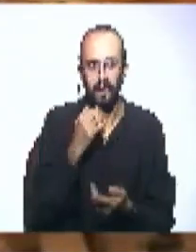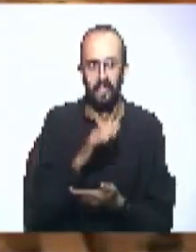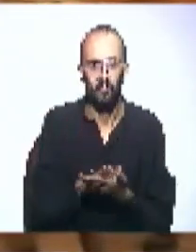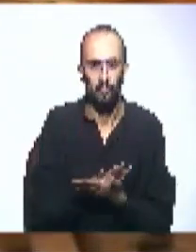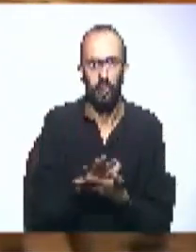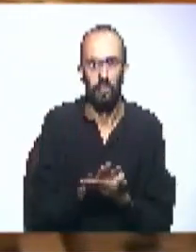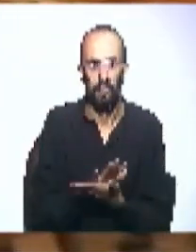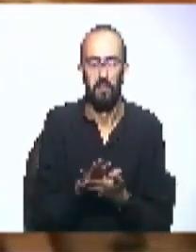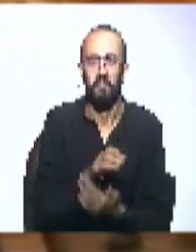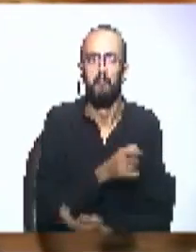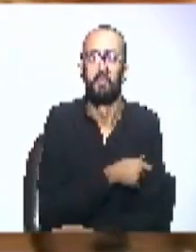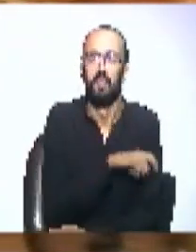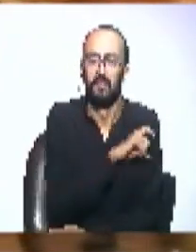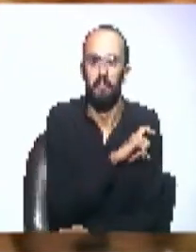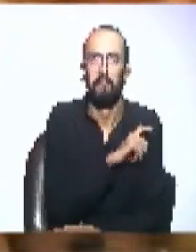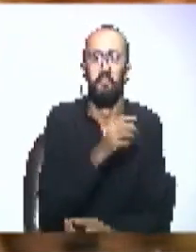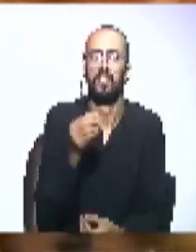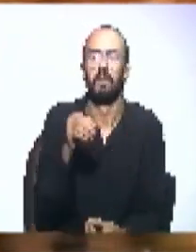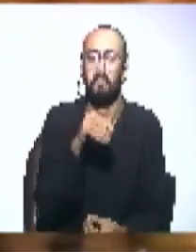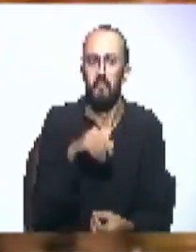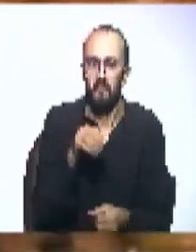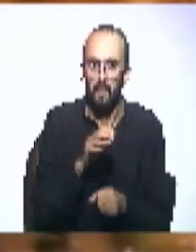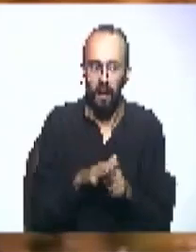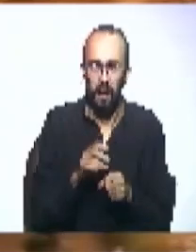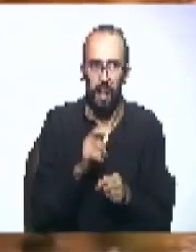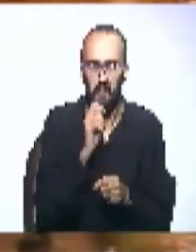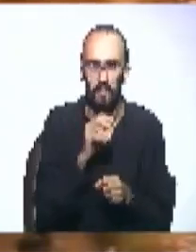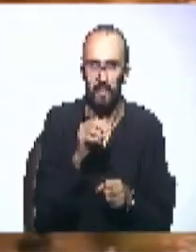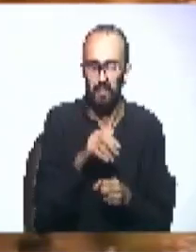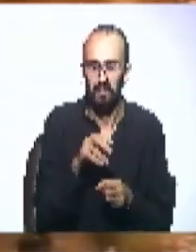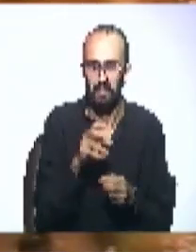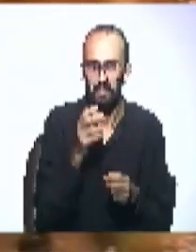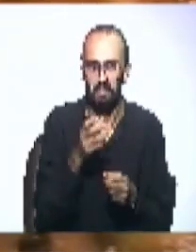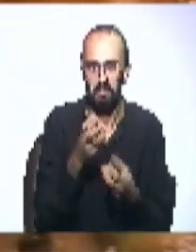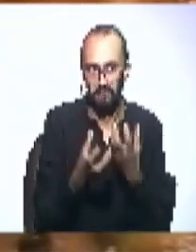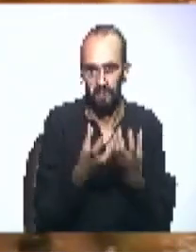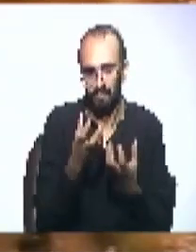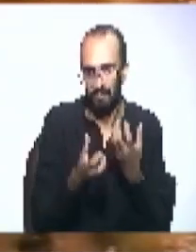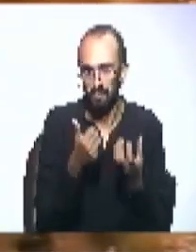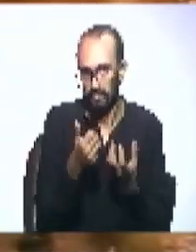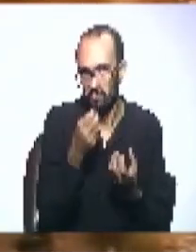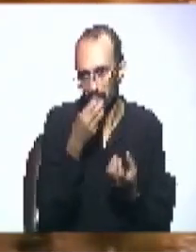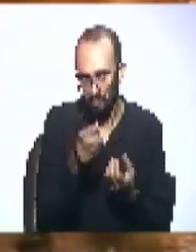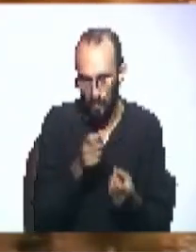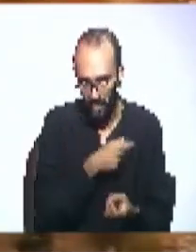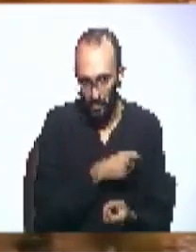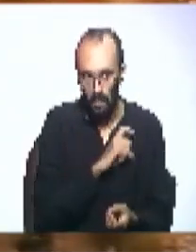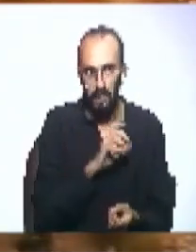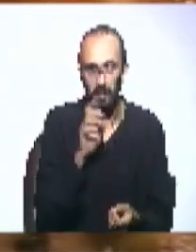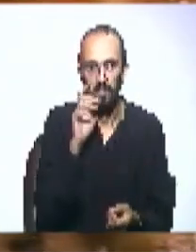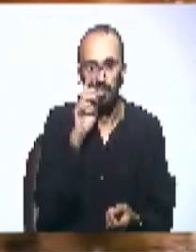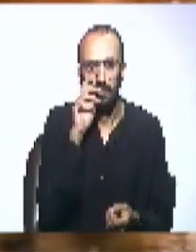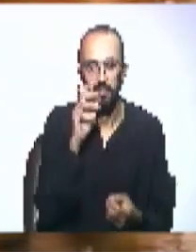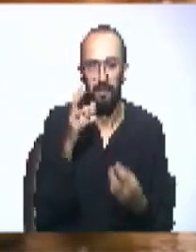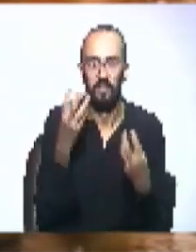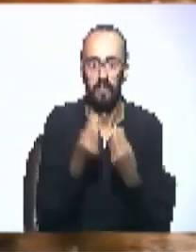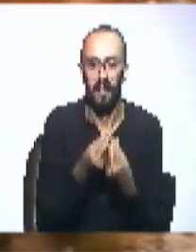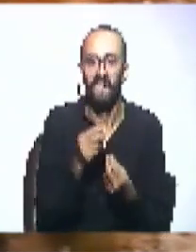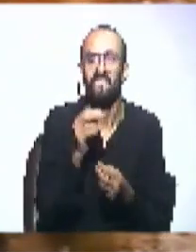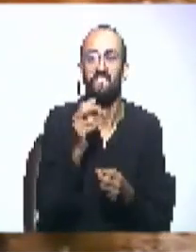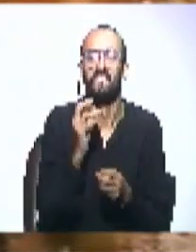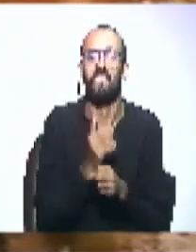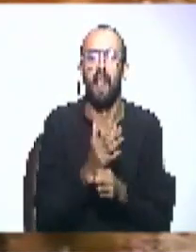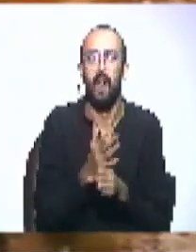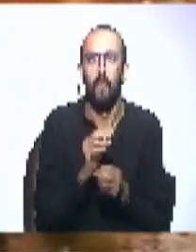في بطاطس، في بسطرمه، وانا اديت له البطاطس بشكل تاني، هي مش مقليه، بطاطس مسلوقه، واديت له معاها فلفل